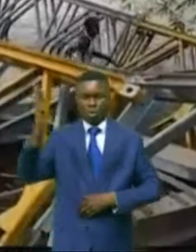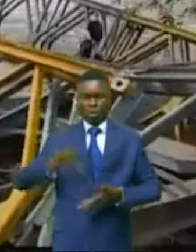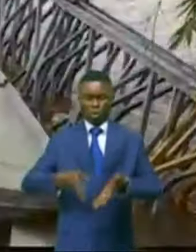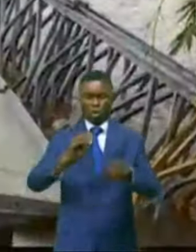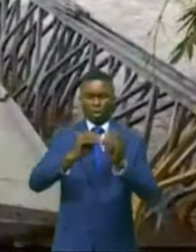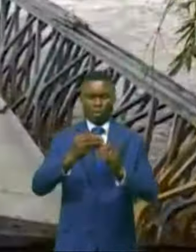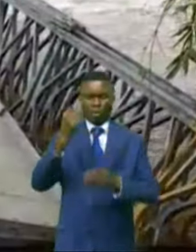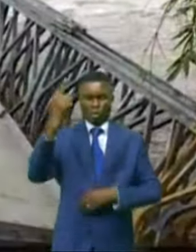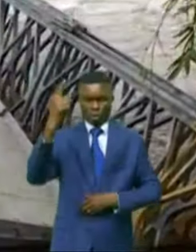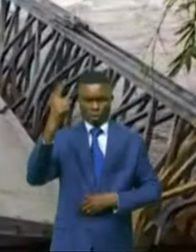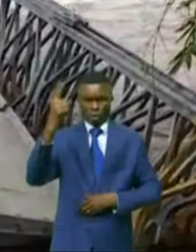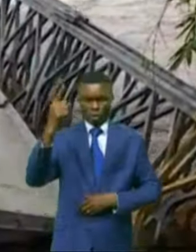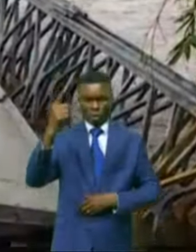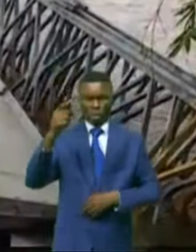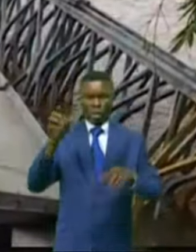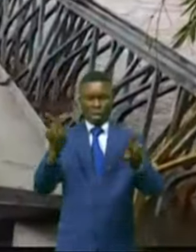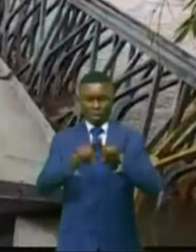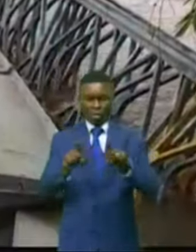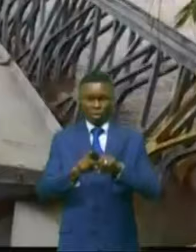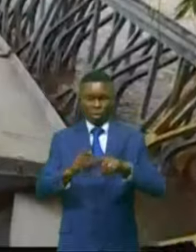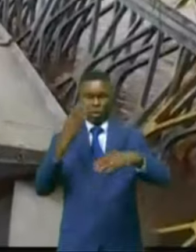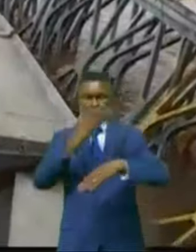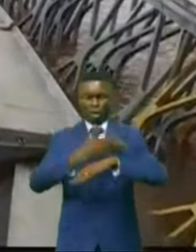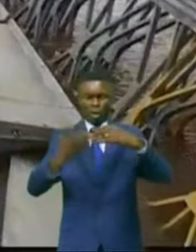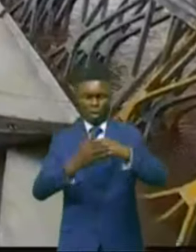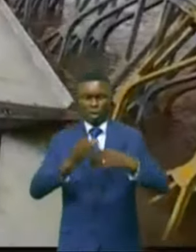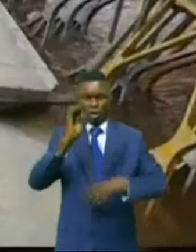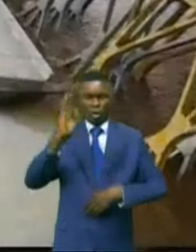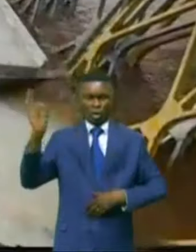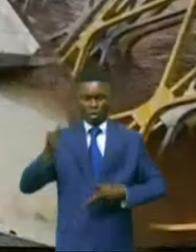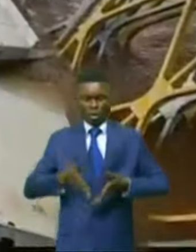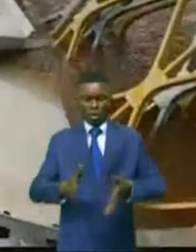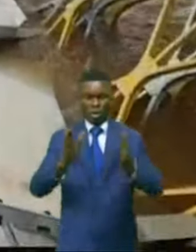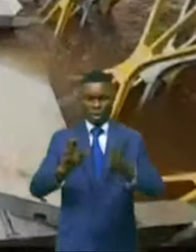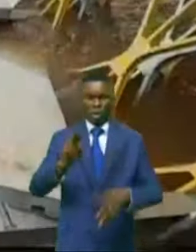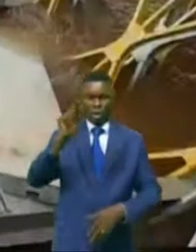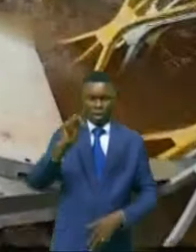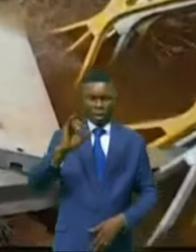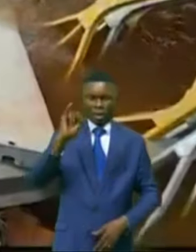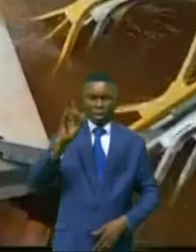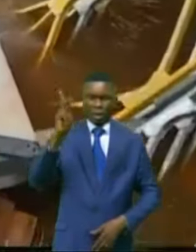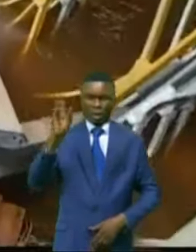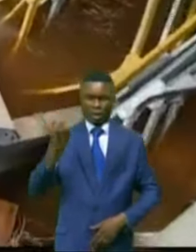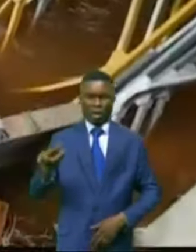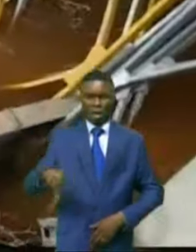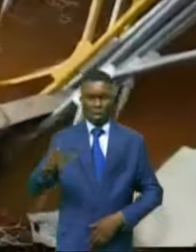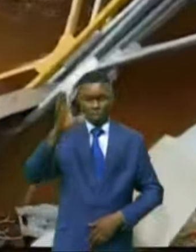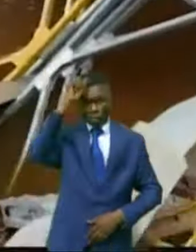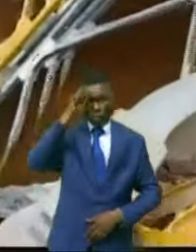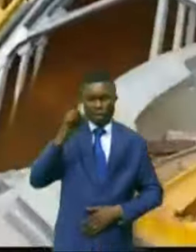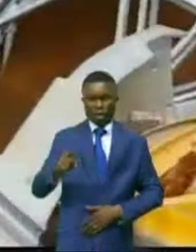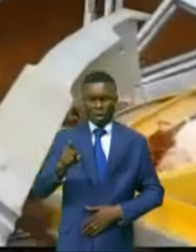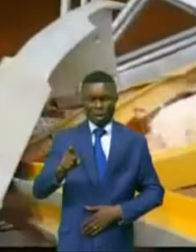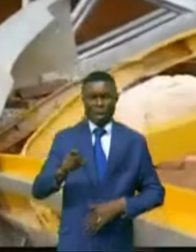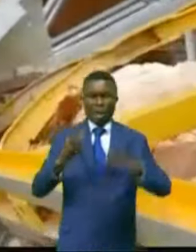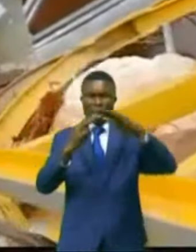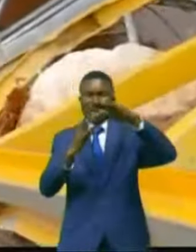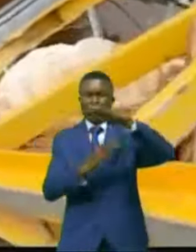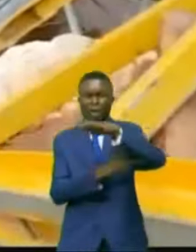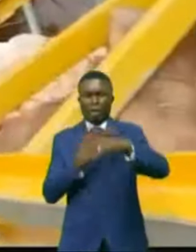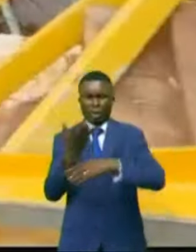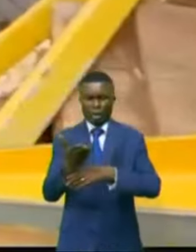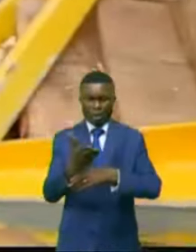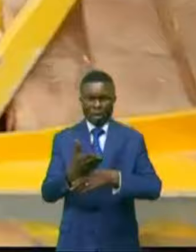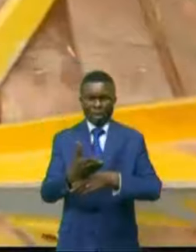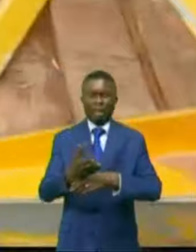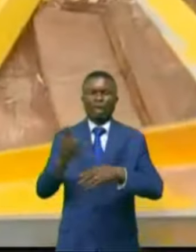1. Récemment jeté par l'office de route sur la rivière Nko, dans la province du Kwilu, cet ouvrage est dans son